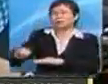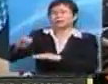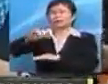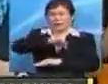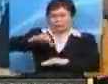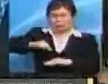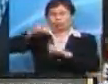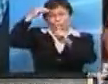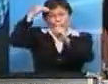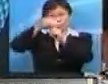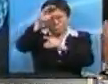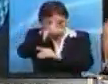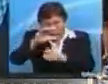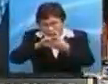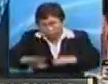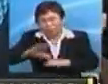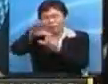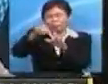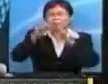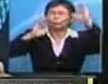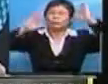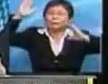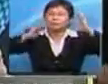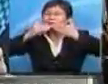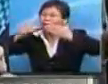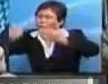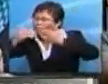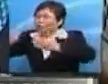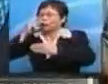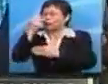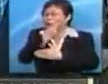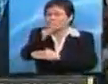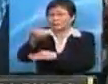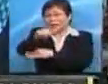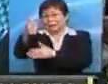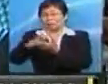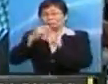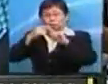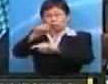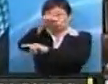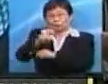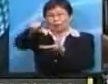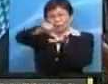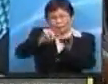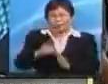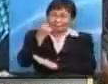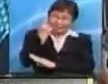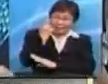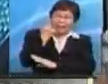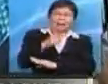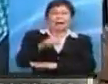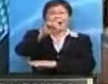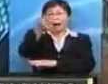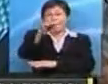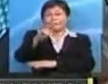misi mencari dan menyelamat, termasuklah daripada Malaysia. Dan selain daripada itu, menjawab soalan daripada media sebentar tadi,